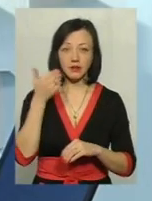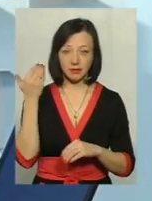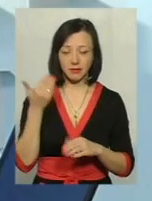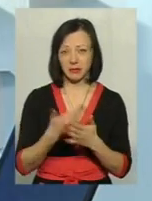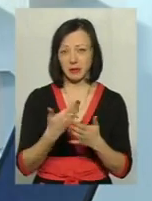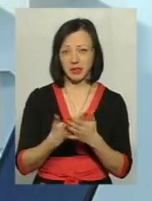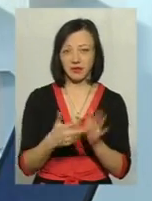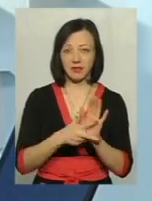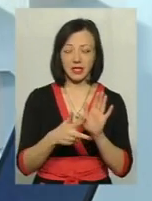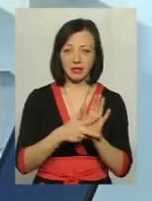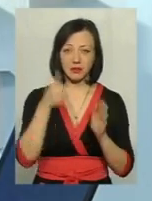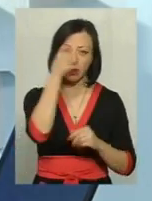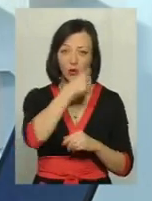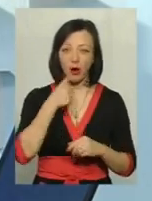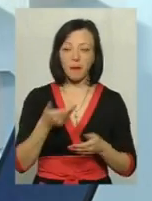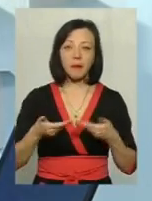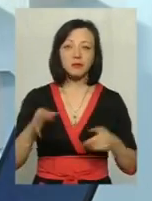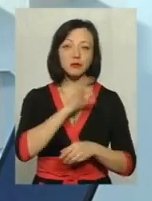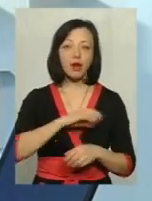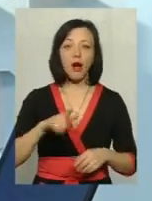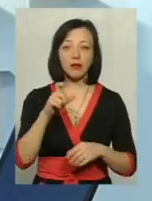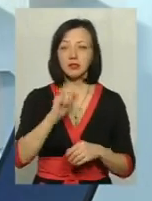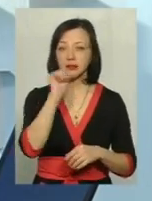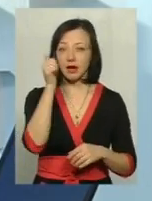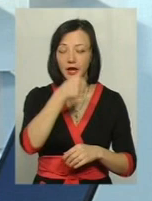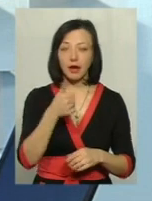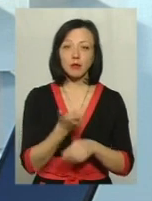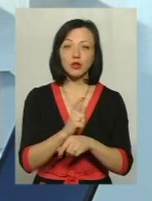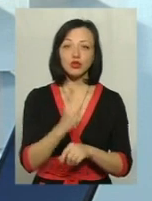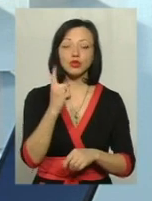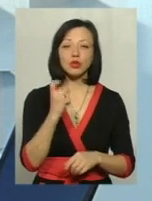8 років, 8 рік, я пам'ятаю цифру, ми споживали газу за рік більше